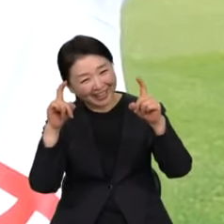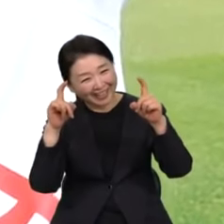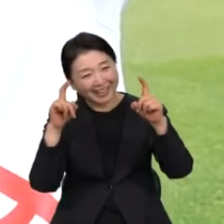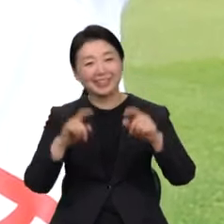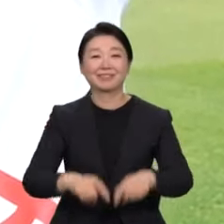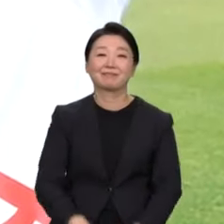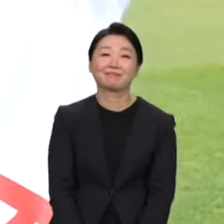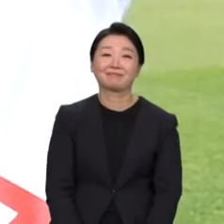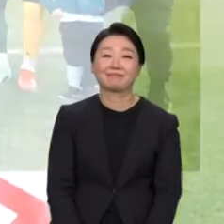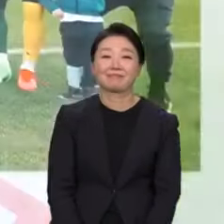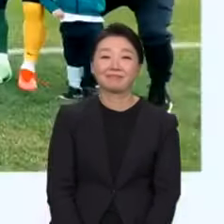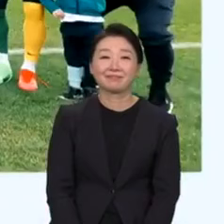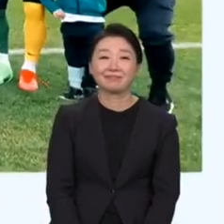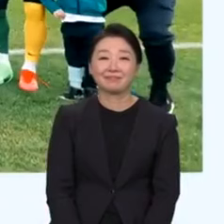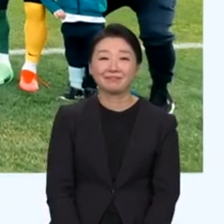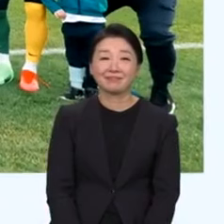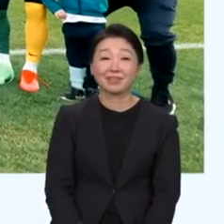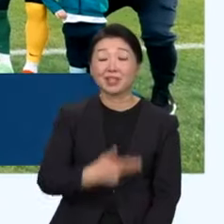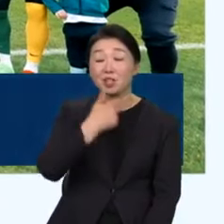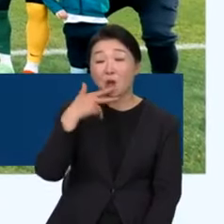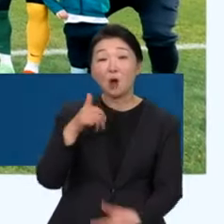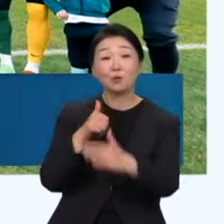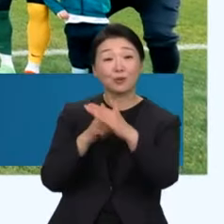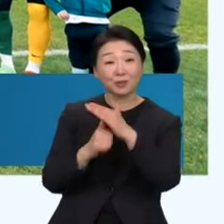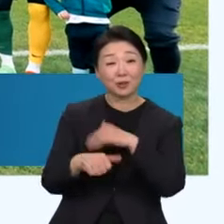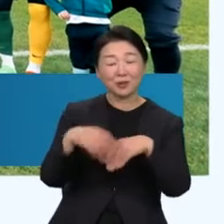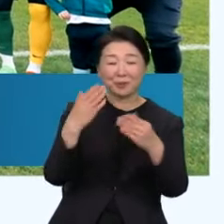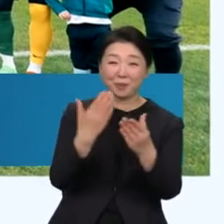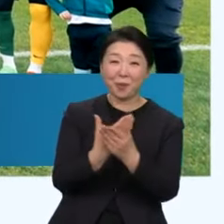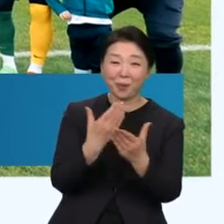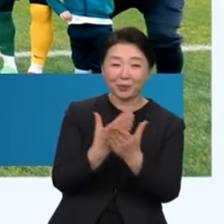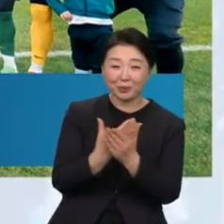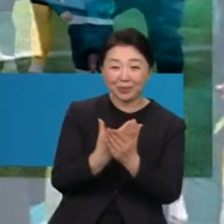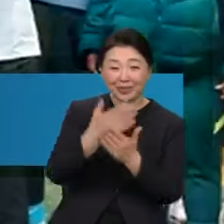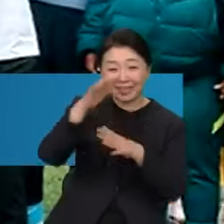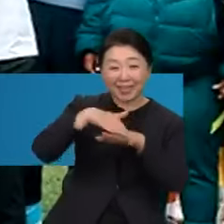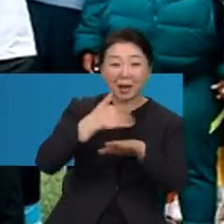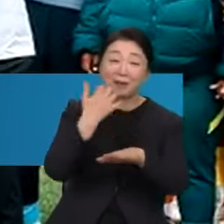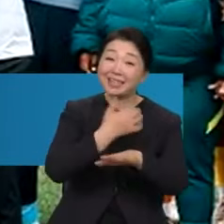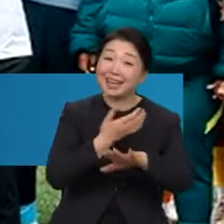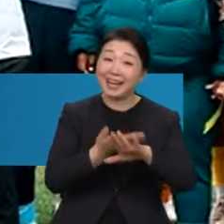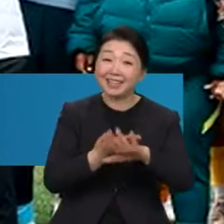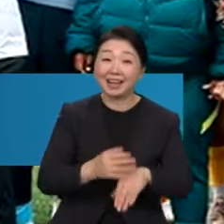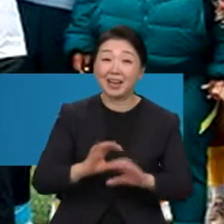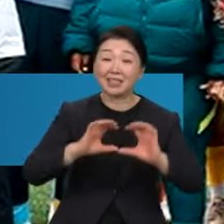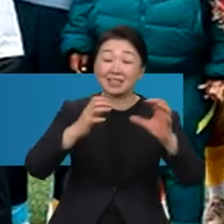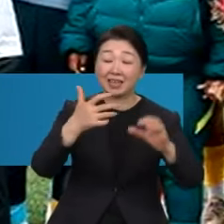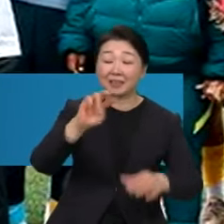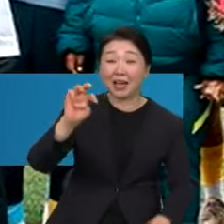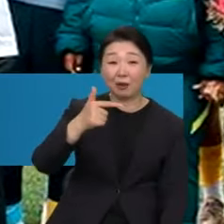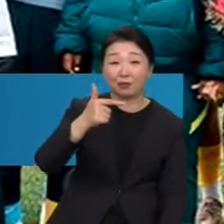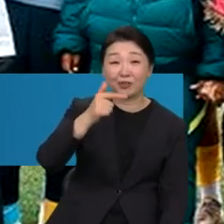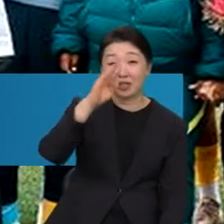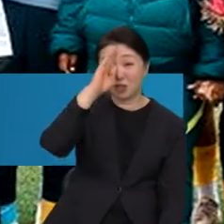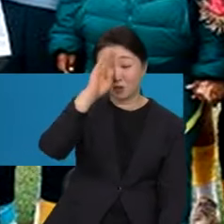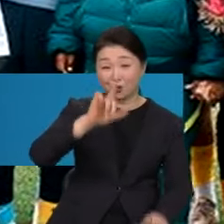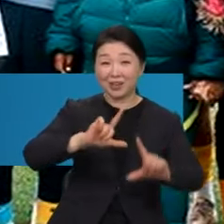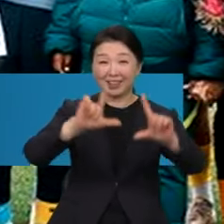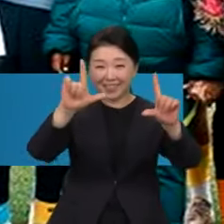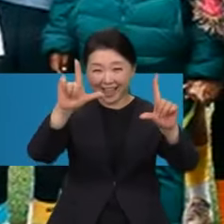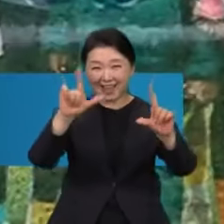하고 있는데요. 토트넘 선수들 모두 짝짝이 양말을 신고 있습니다. 세계 다운증후군의 날을